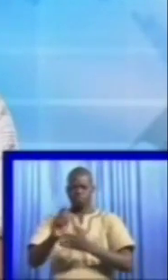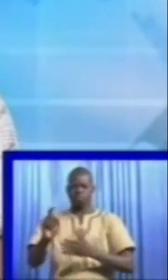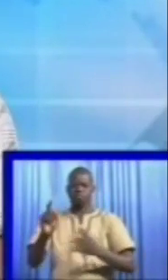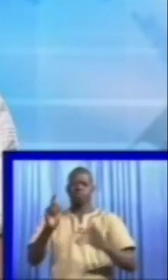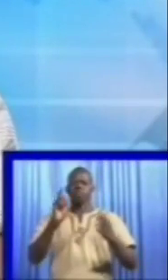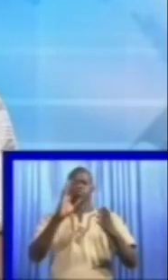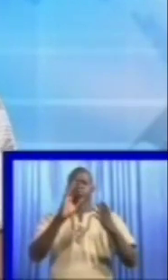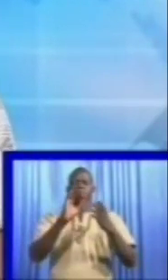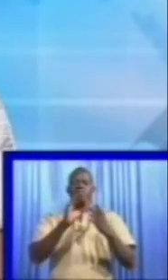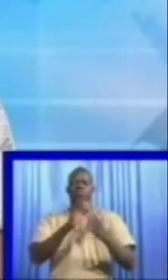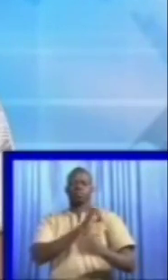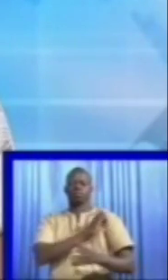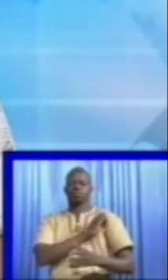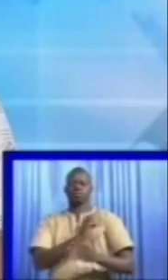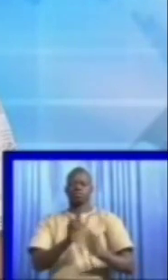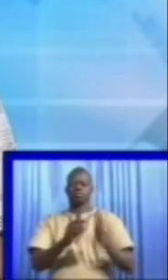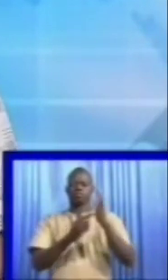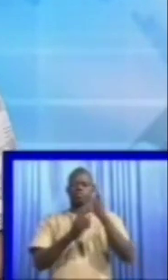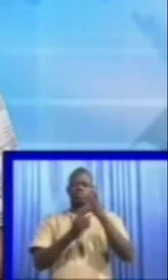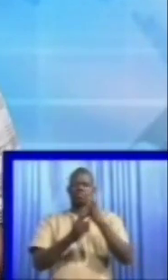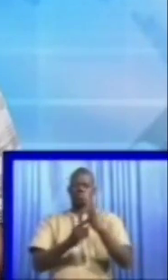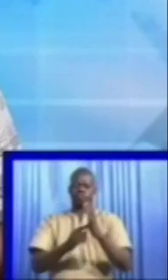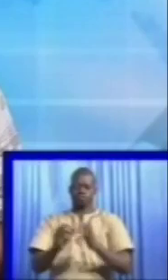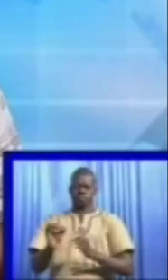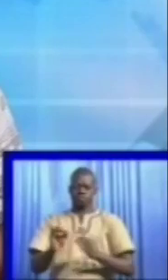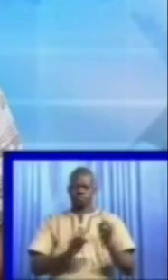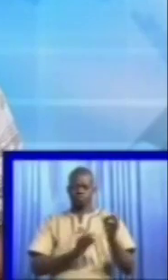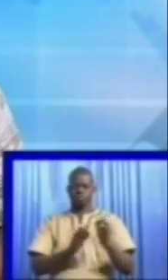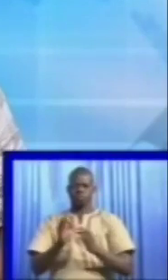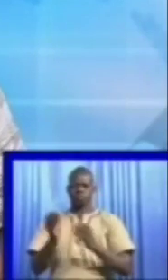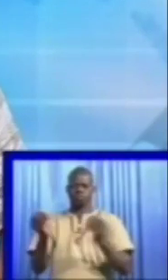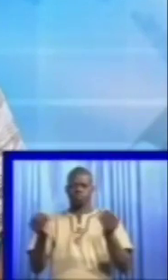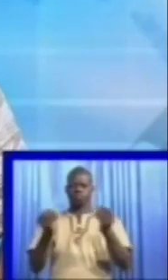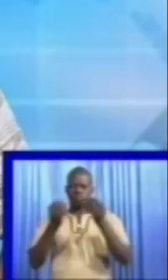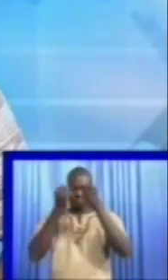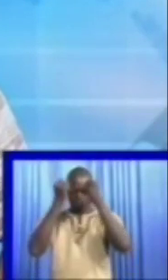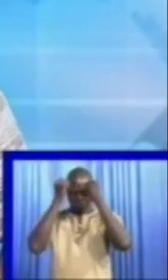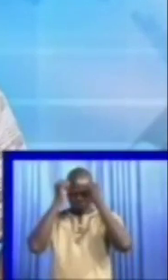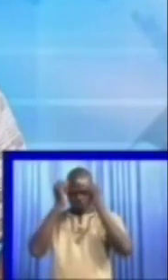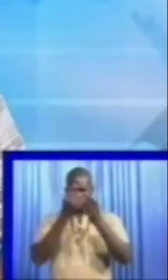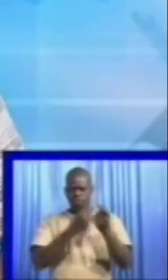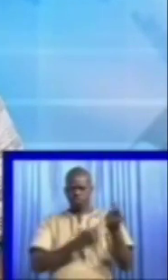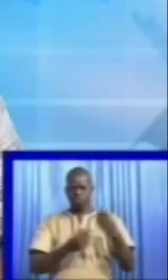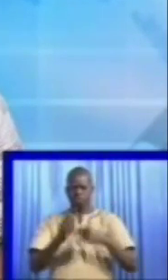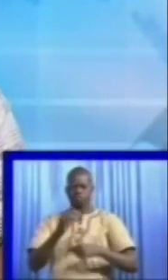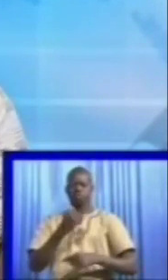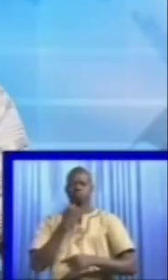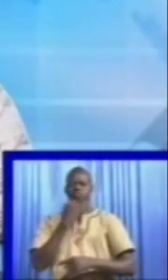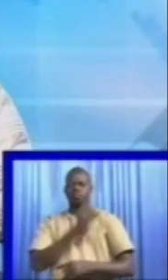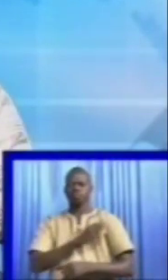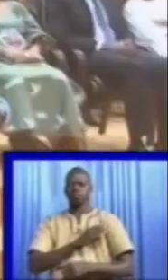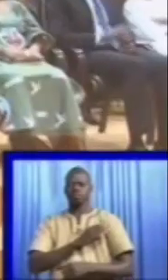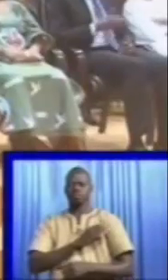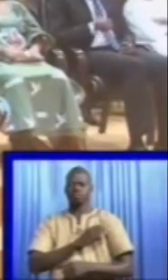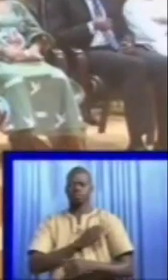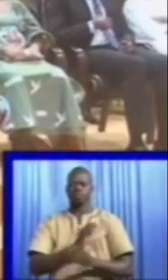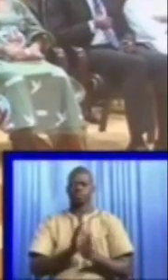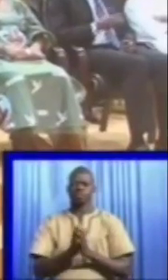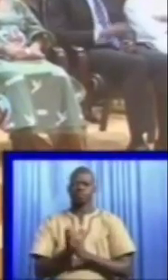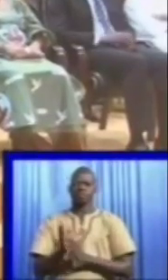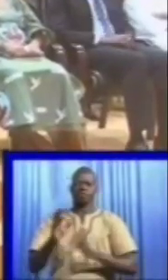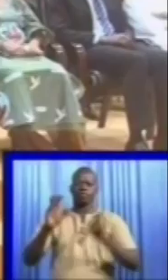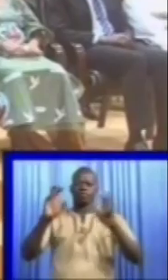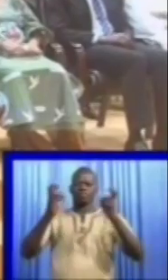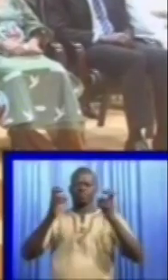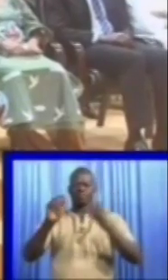ici un extrait de l'intervention où le président revient donc sur l'incivisme. Le thème